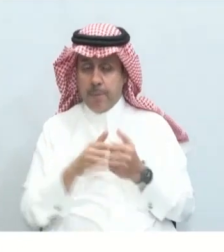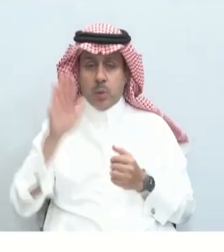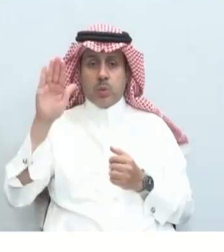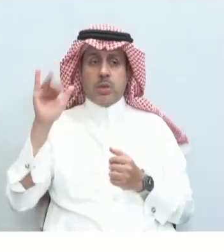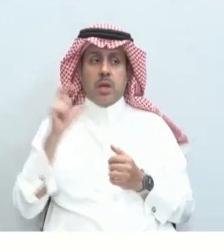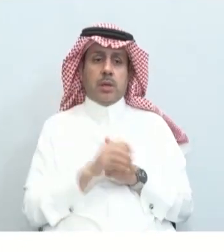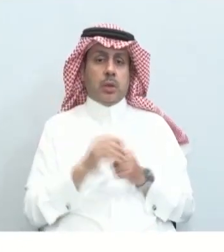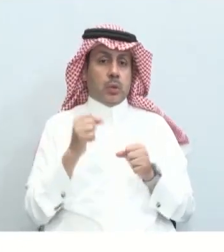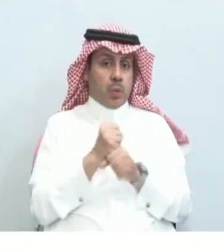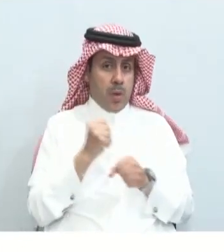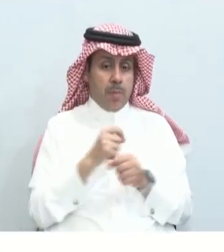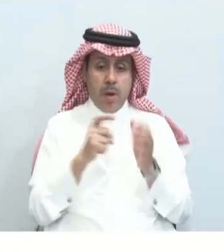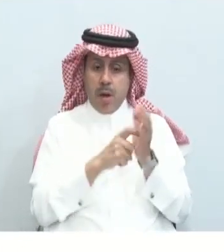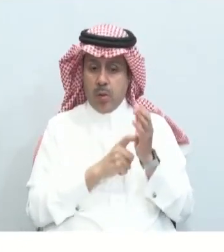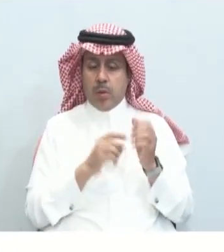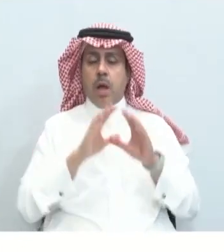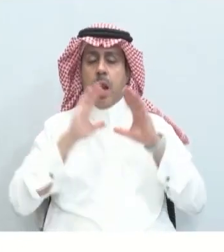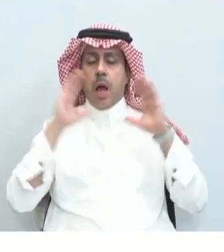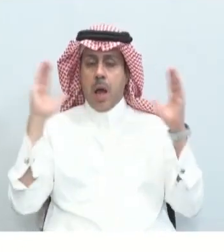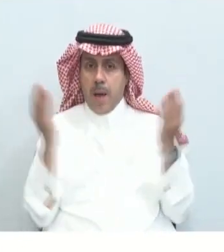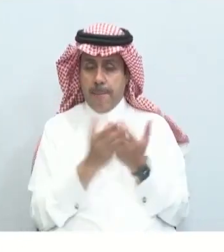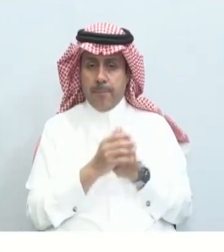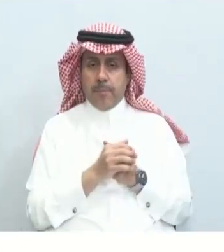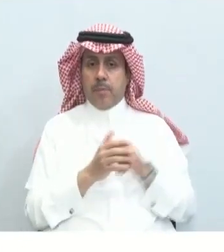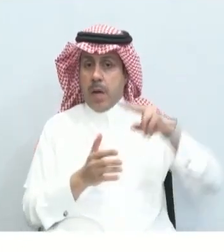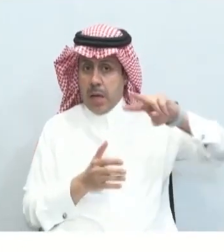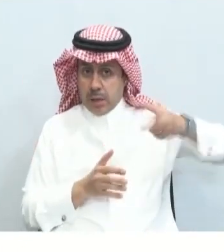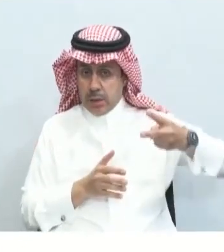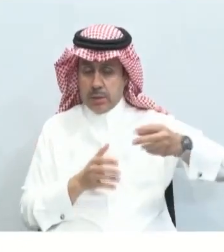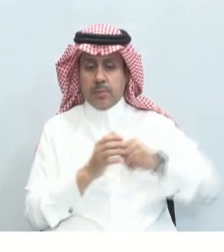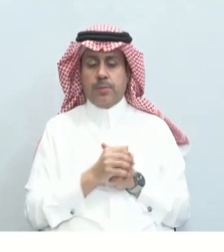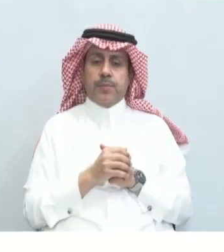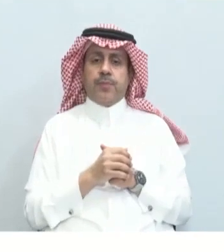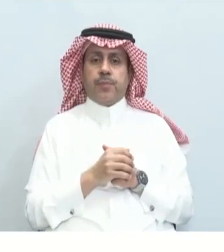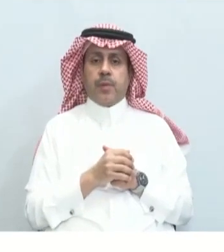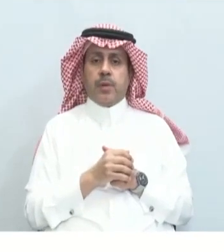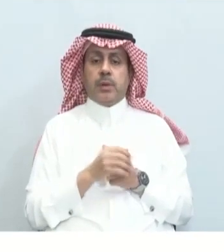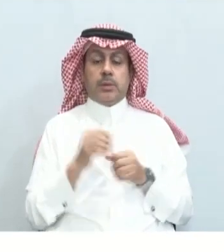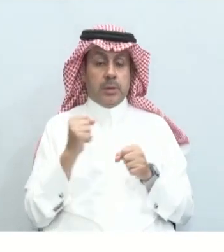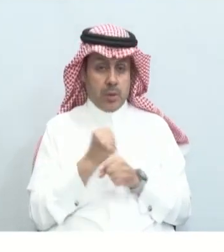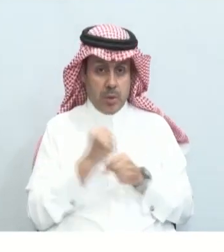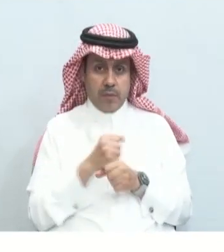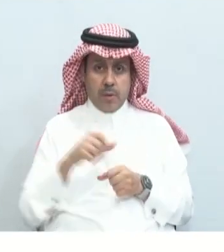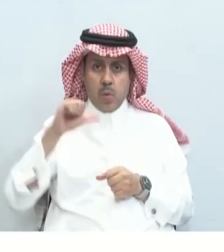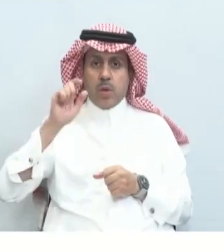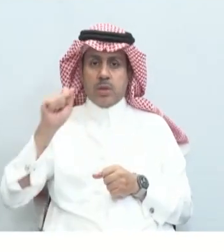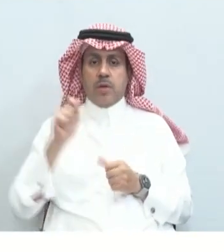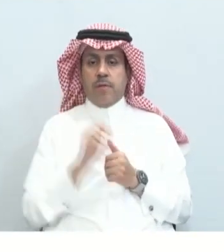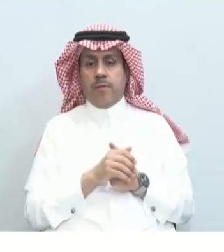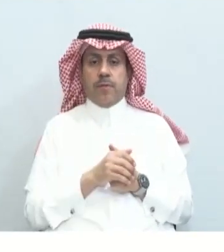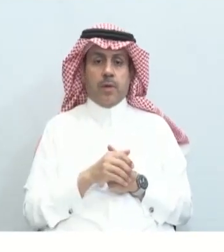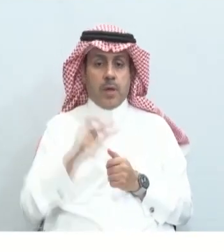فانها تطبق القانون العام بخلاف انها عندما تتصرف بوصفها شخصا